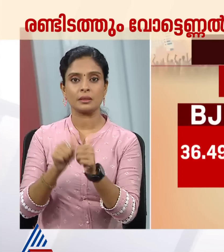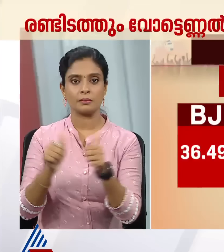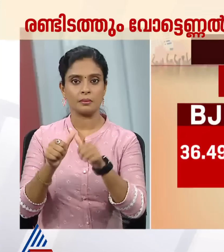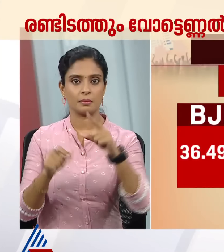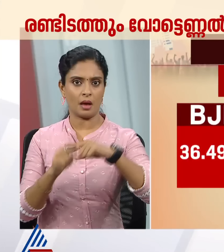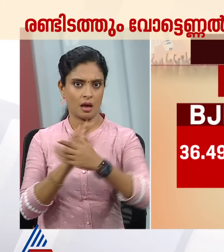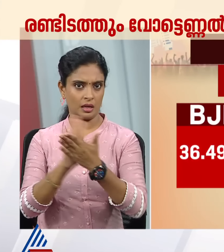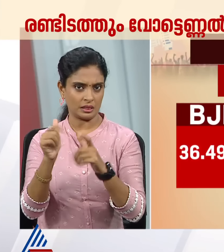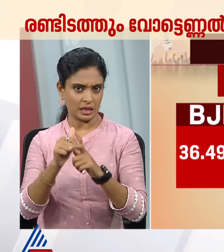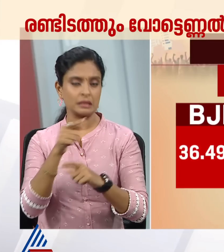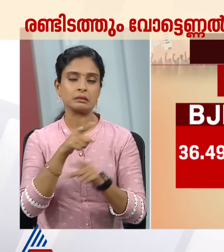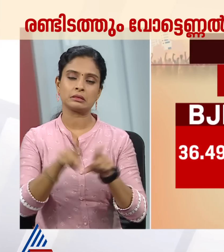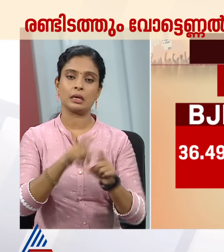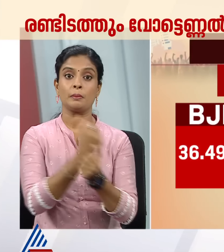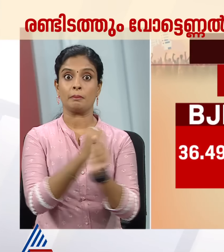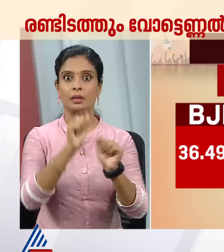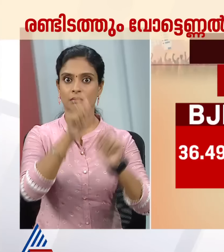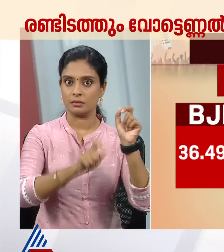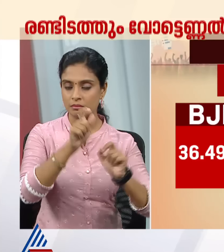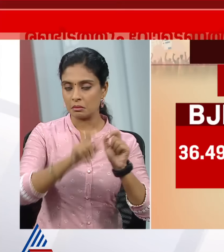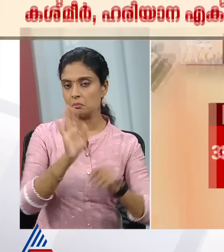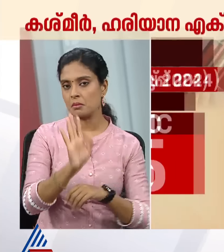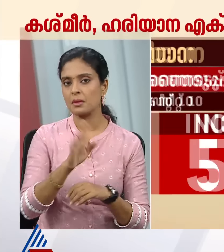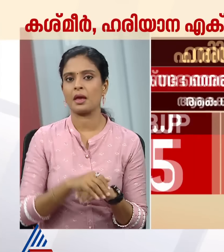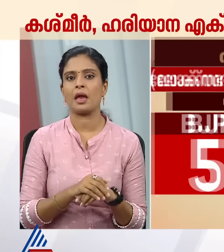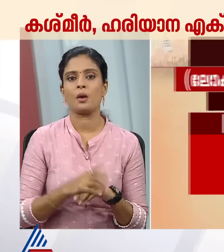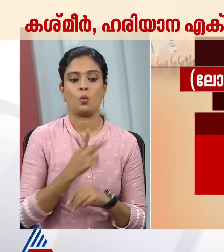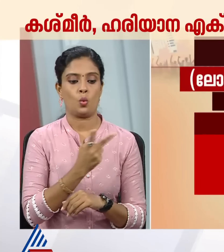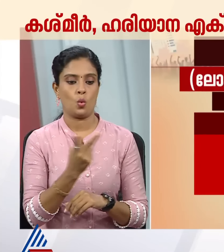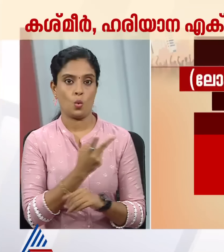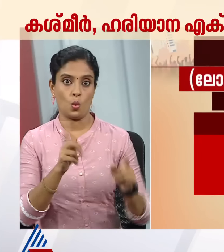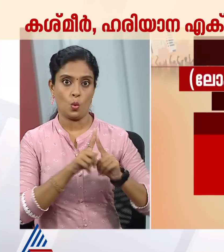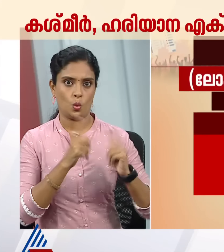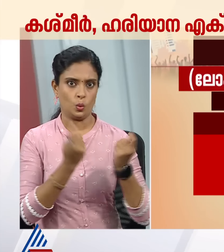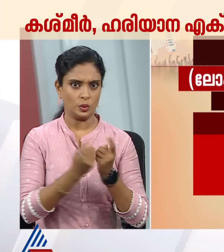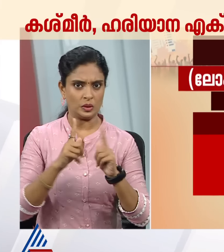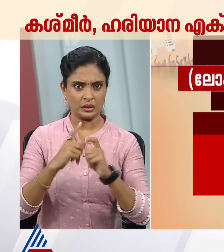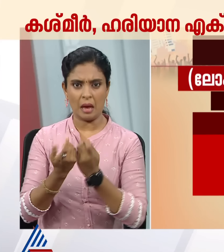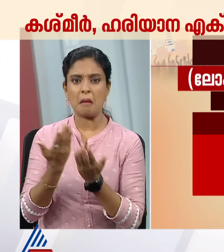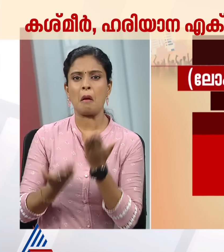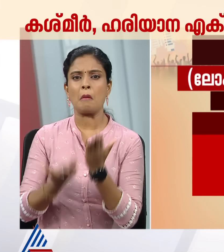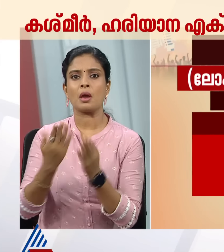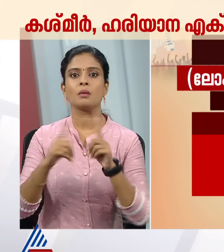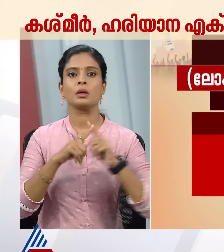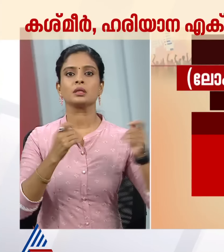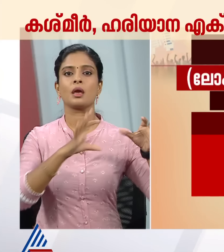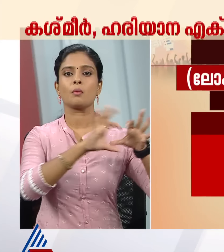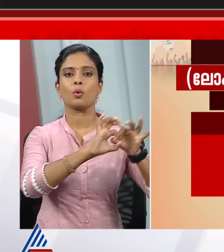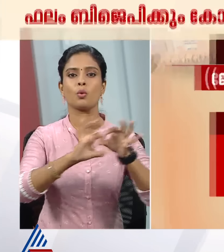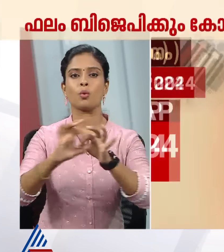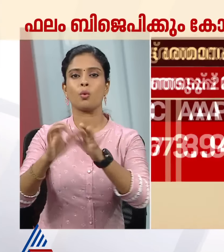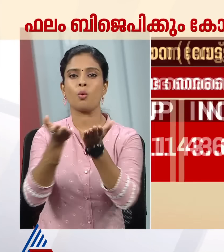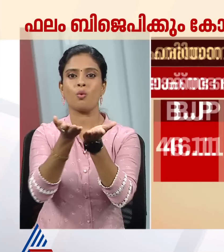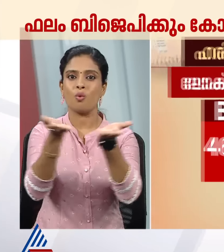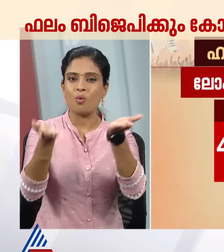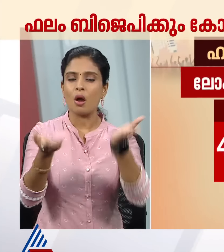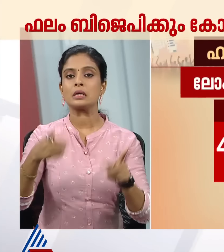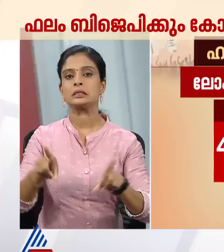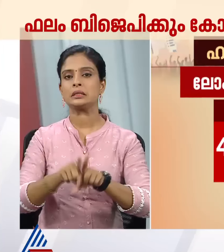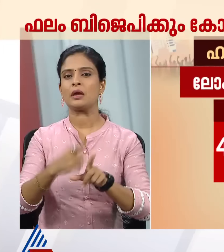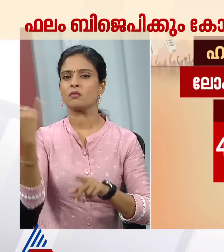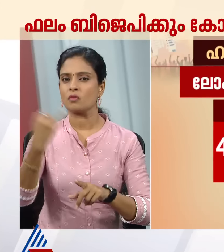പിന്തുണയോടെ സ്വതന്ത്രരുണ്ട്, എഞ്ചിനീയർ റഷീദിന്റെ പാർട്ടിയുണ്ട്. അപ്പോൾ ഈ രണ്ട് പാർട്ടികളുടെയും സാന്നിധ്യം ഒരുപക്ഷെ ഒരു തൂക്കു സാധ്യതയ്ക്കുള്ള ഒരു സാഹചര്യം പോലും കശ്മീരിൽ